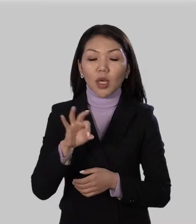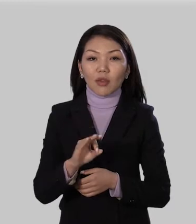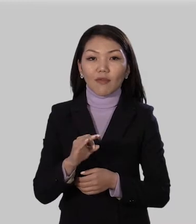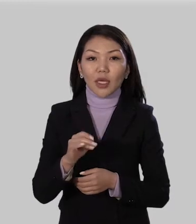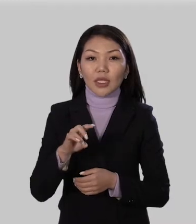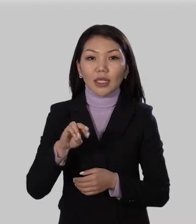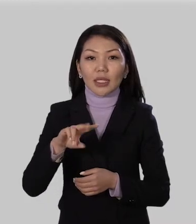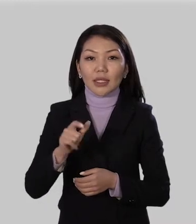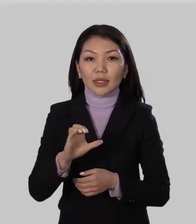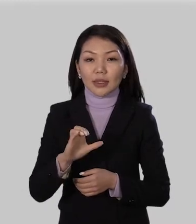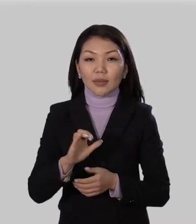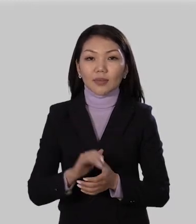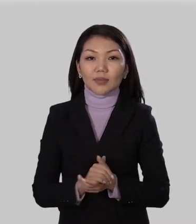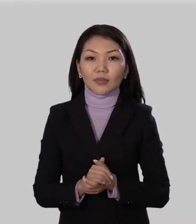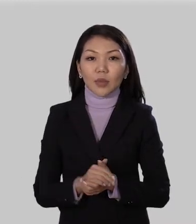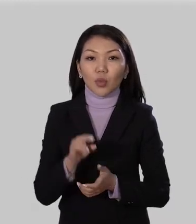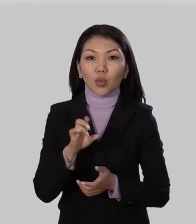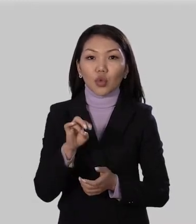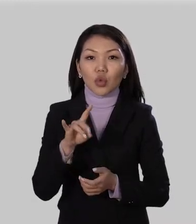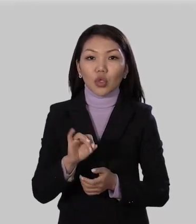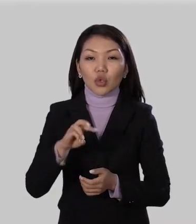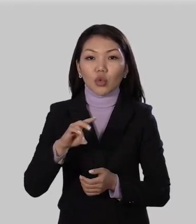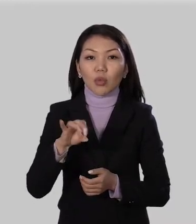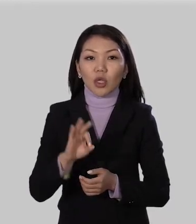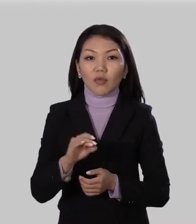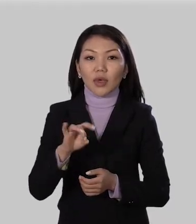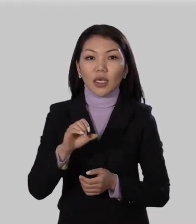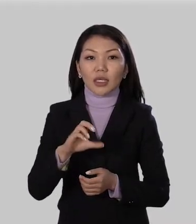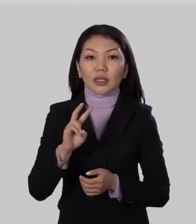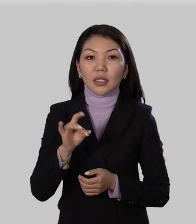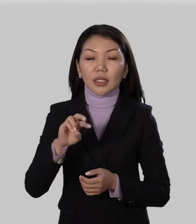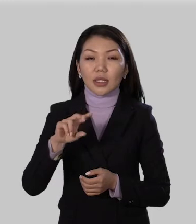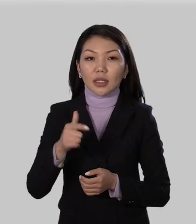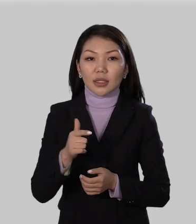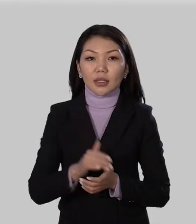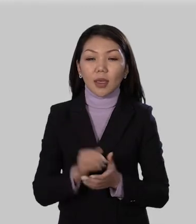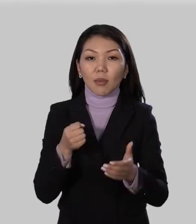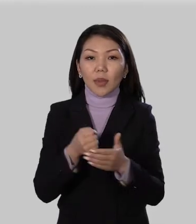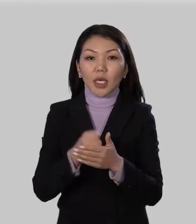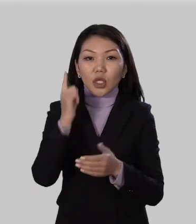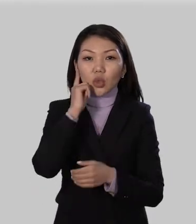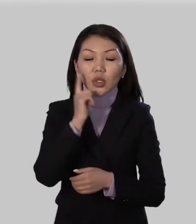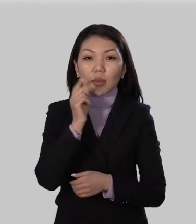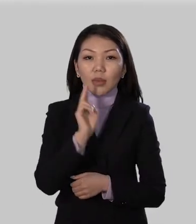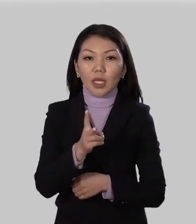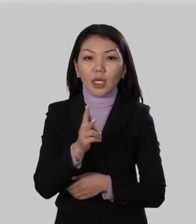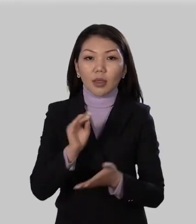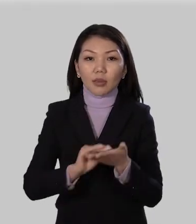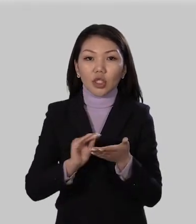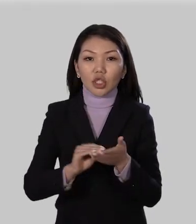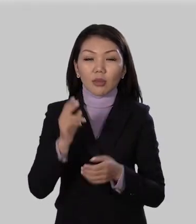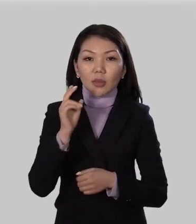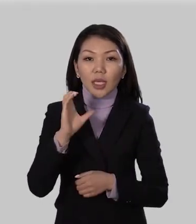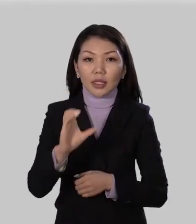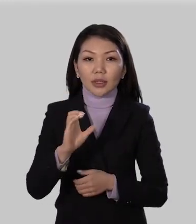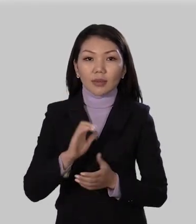бутоны тюльпанов открылись. Бутоны тюльпанов раскрылись. Перед глухим «к»